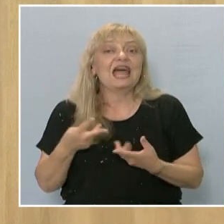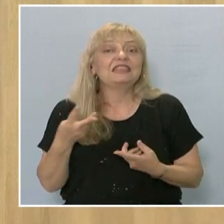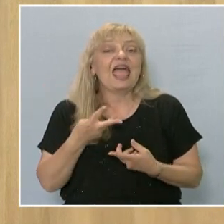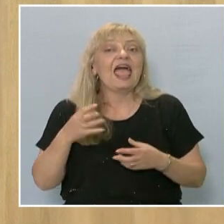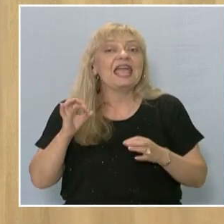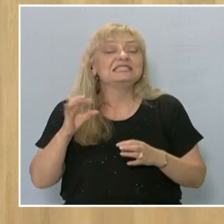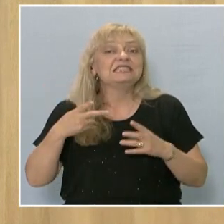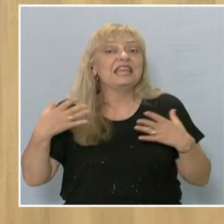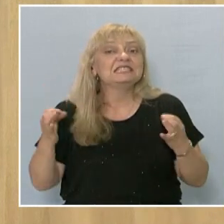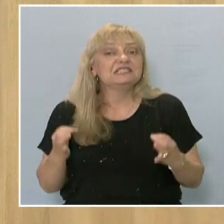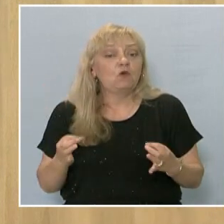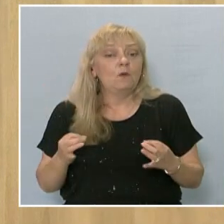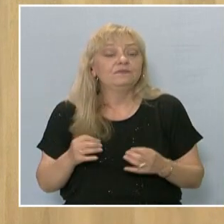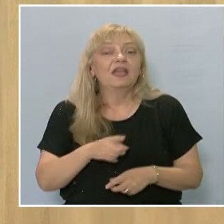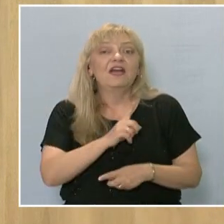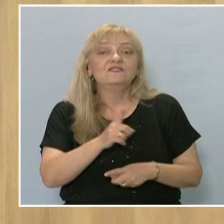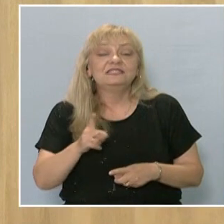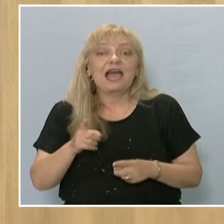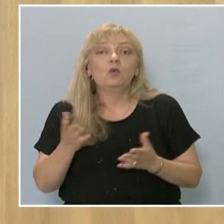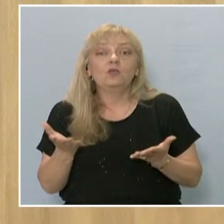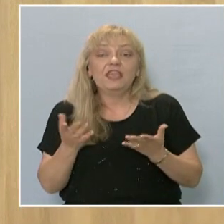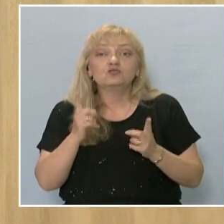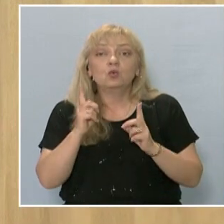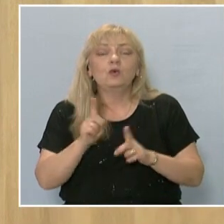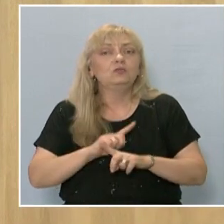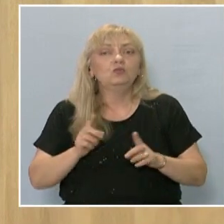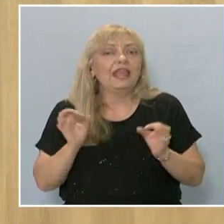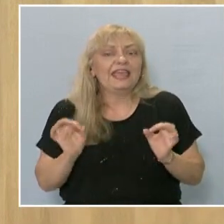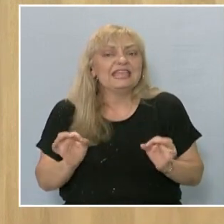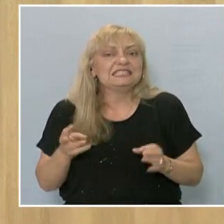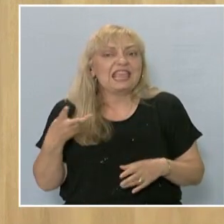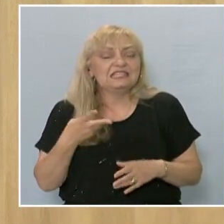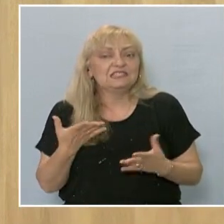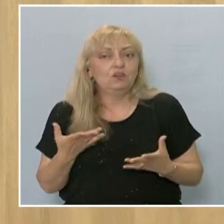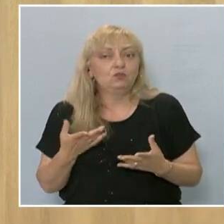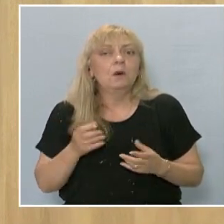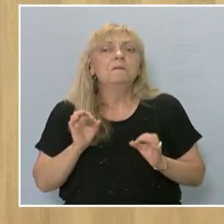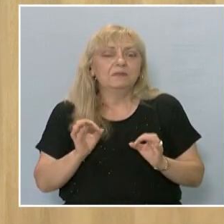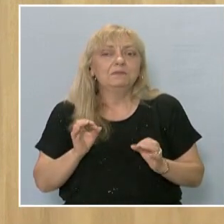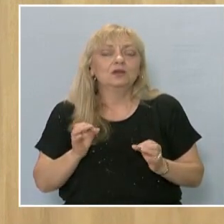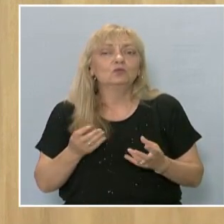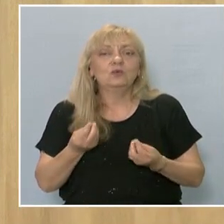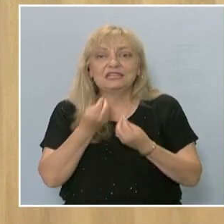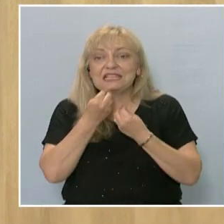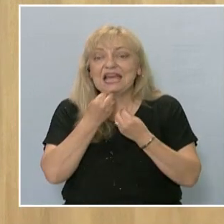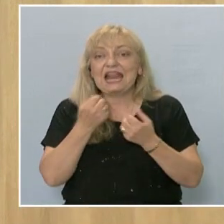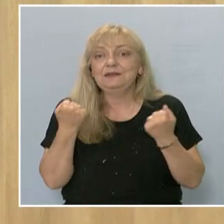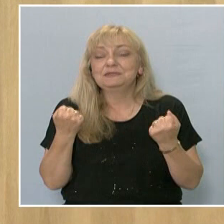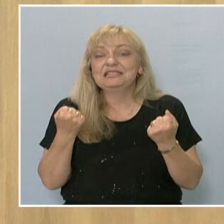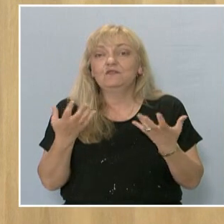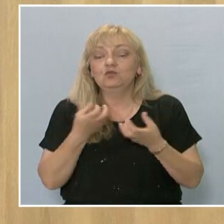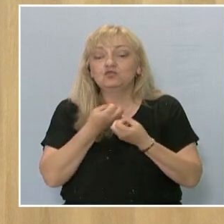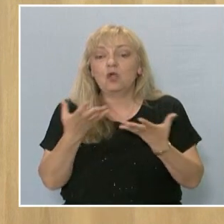и се оказа че всяко едно нещо което не ни е естествено примерно да тичаме в парка или да се храним здравословно е потенциал всъщност за